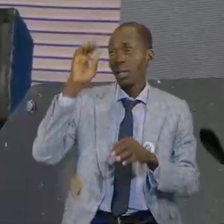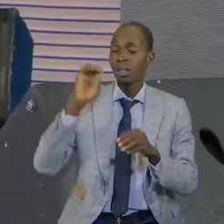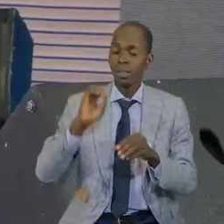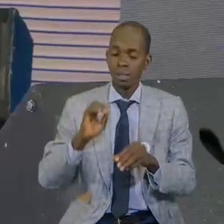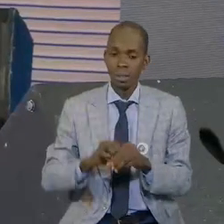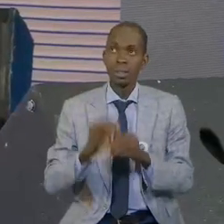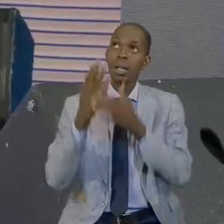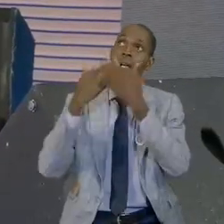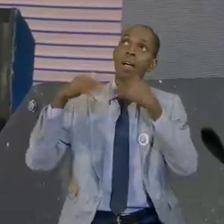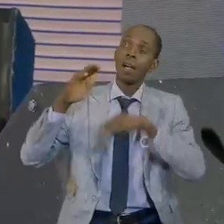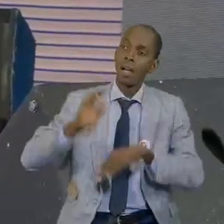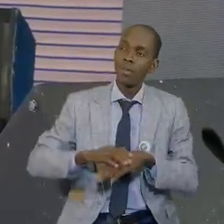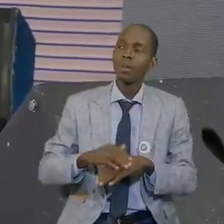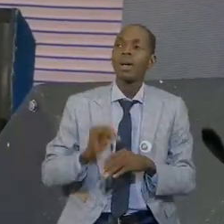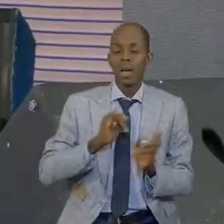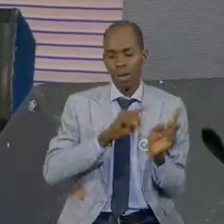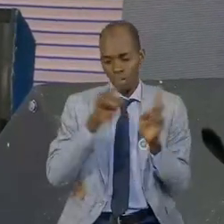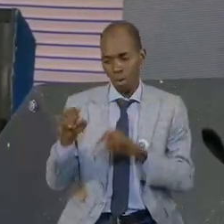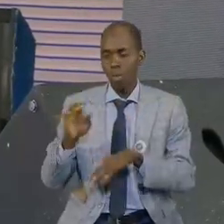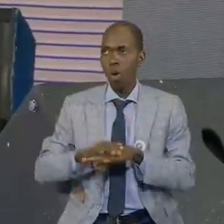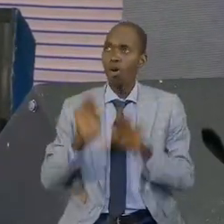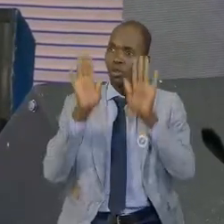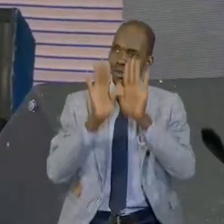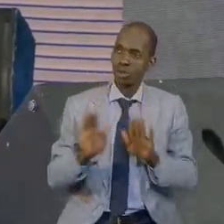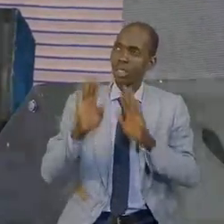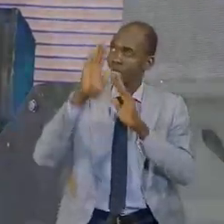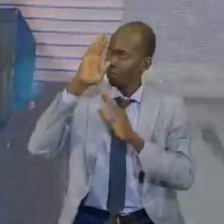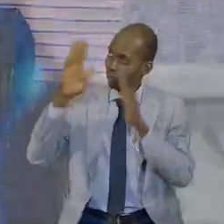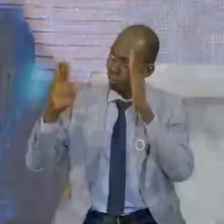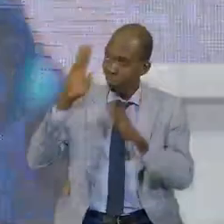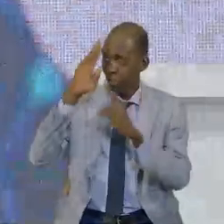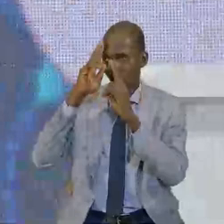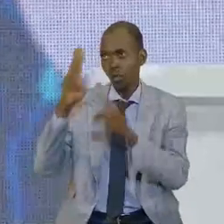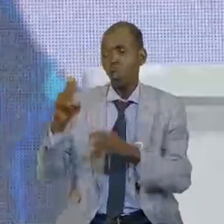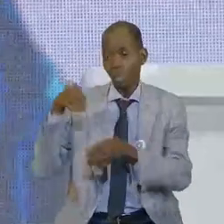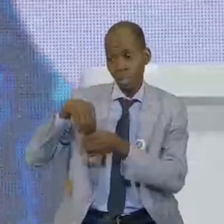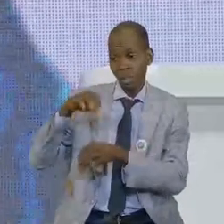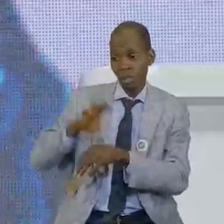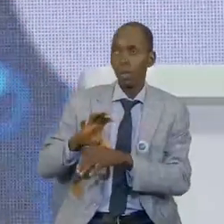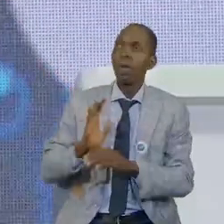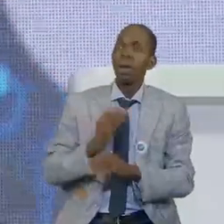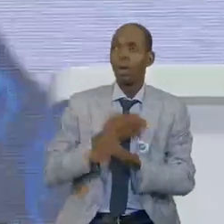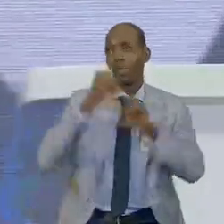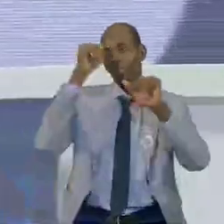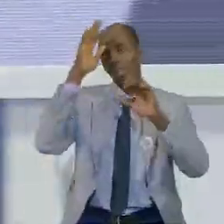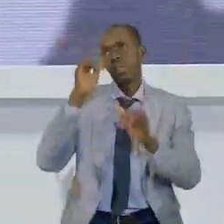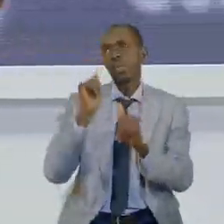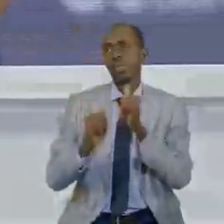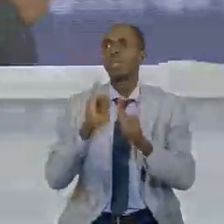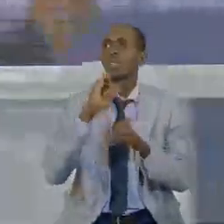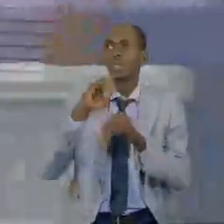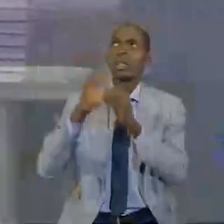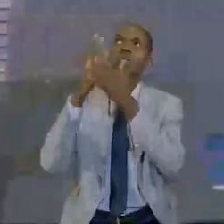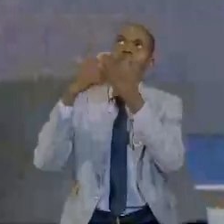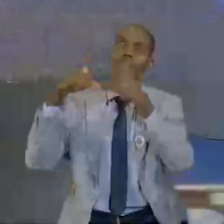again. I'll greet you and honor you. Father which art in heaven. Au revoir, notre Père qui est aux cieux. Je reviendrai dimanche